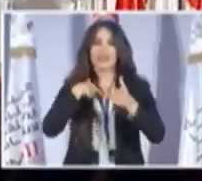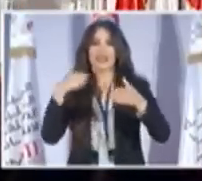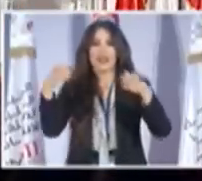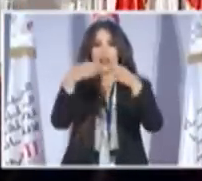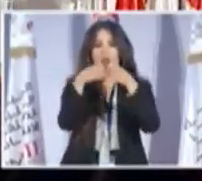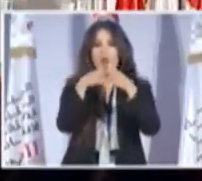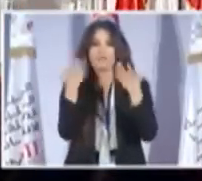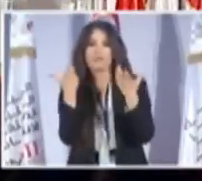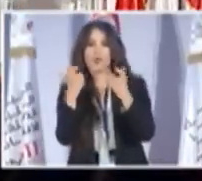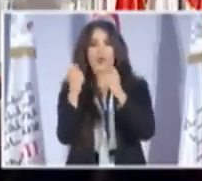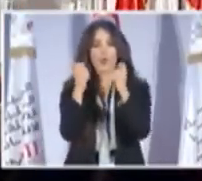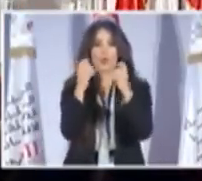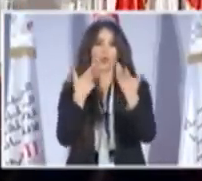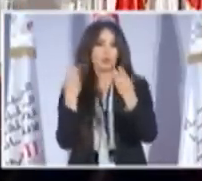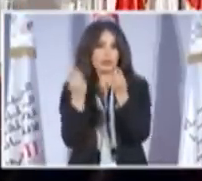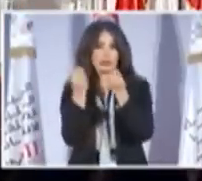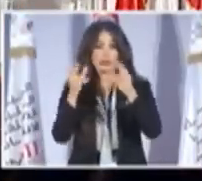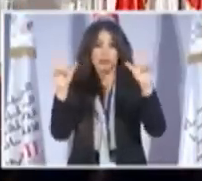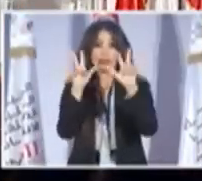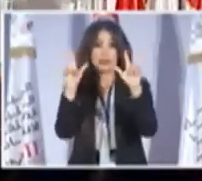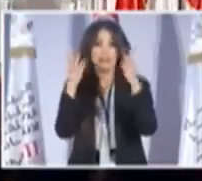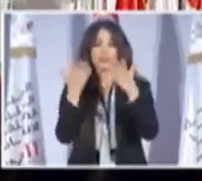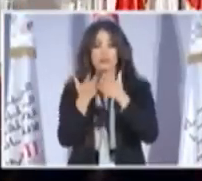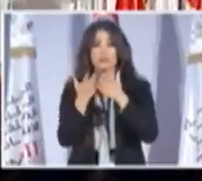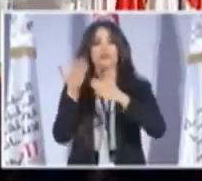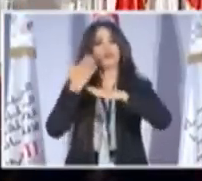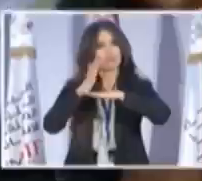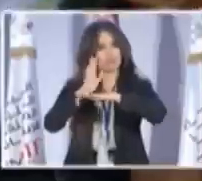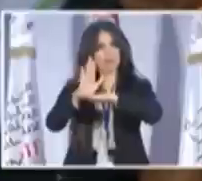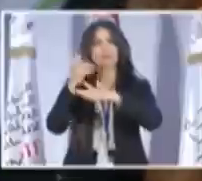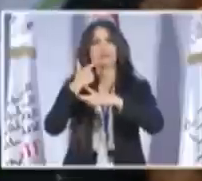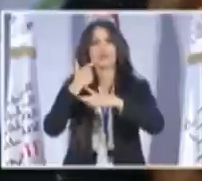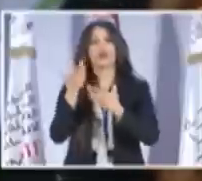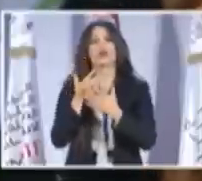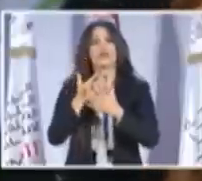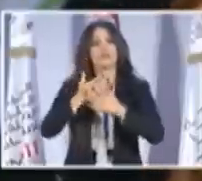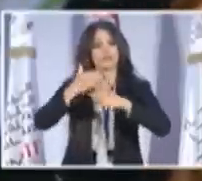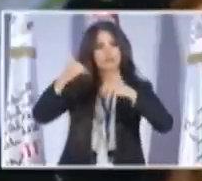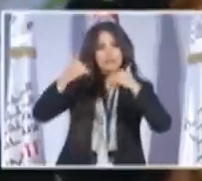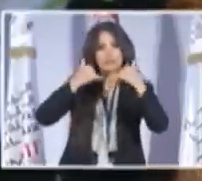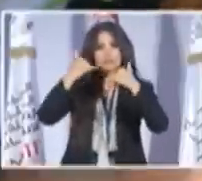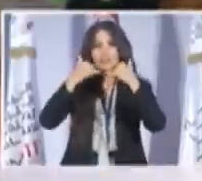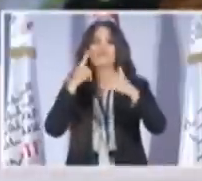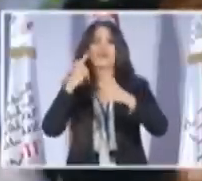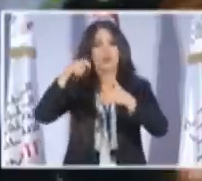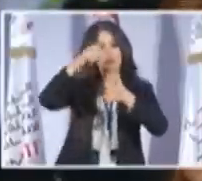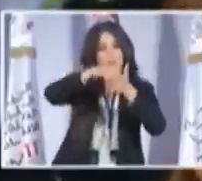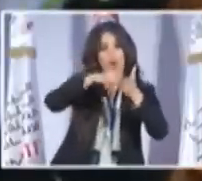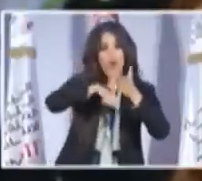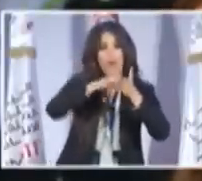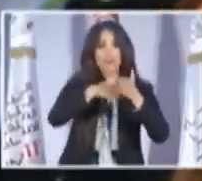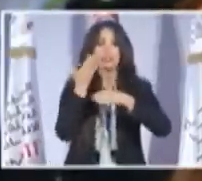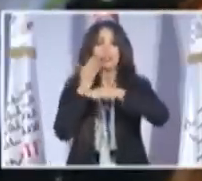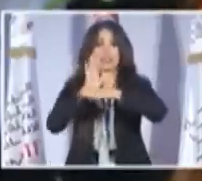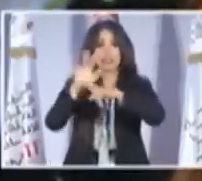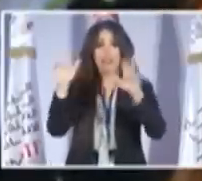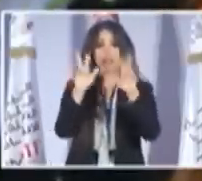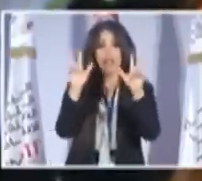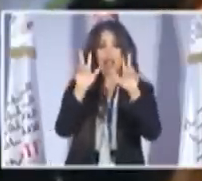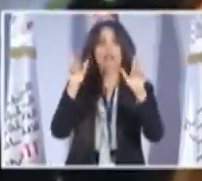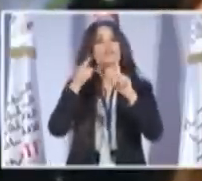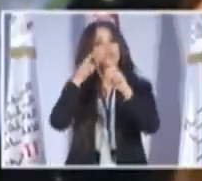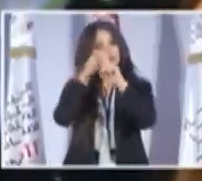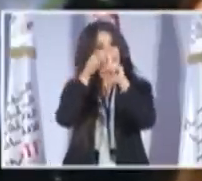الاعلام بلغنا ايضا انها راسلتكم عن وجود جمله من الخروقات لبعض وسائل الاعلام بما في ذلك